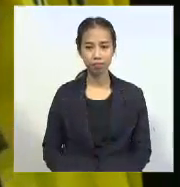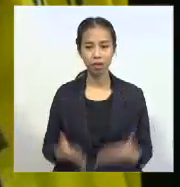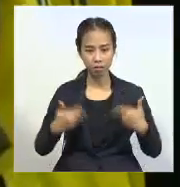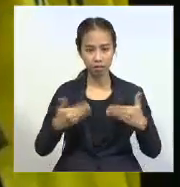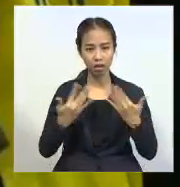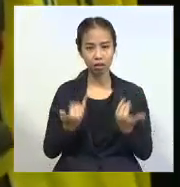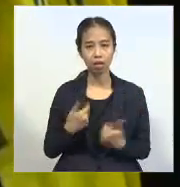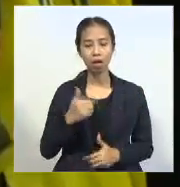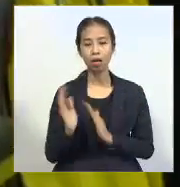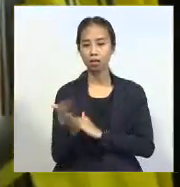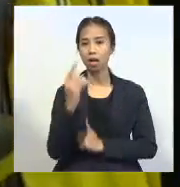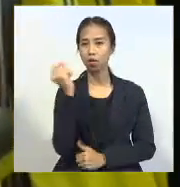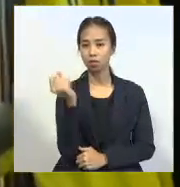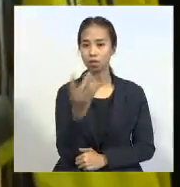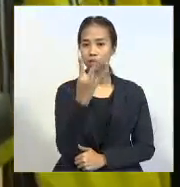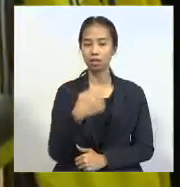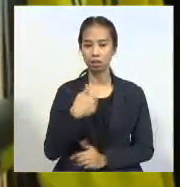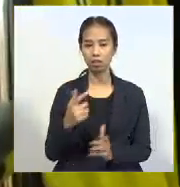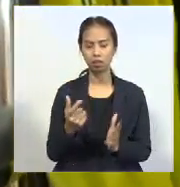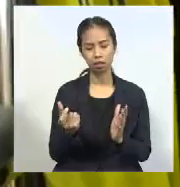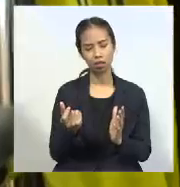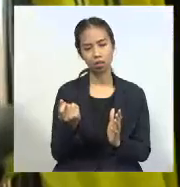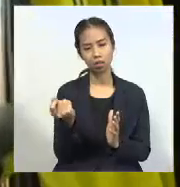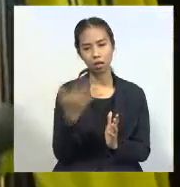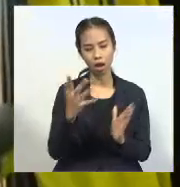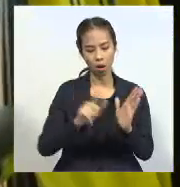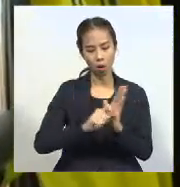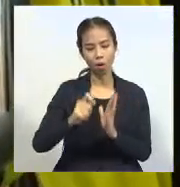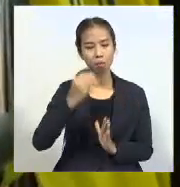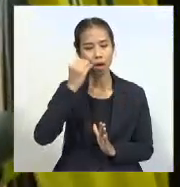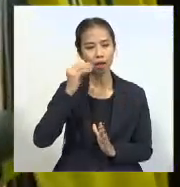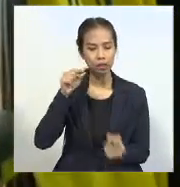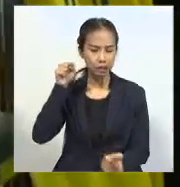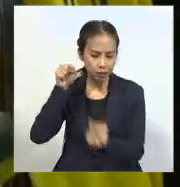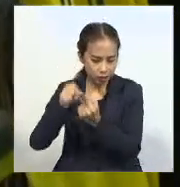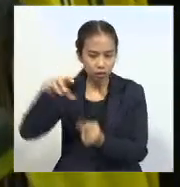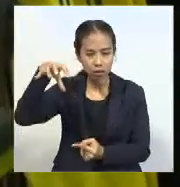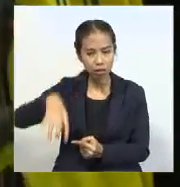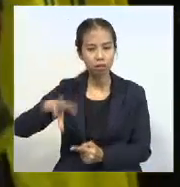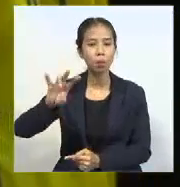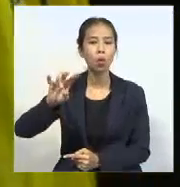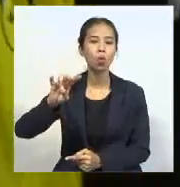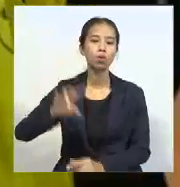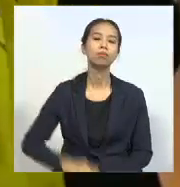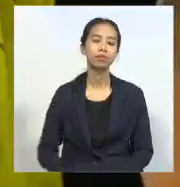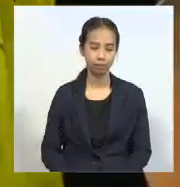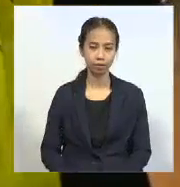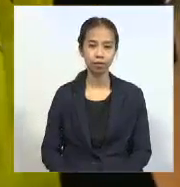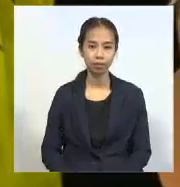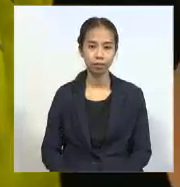ตื่นตั้งแต่ตีสี่มาออกตีห้ามาถึงนี่6-7โมง